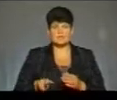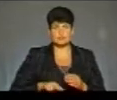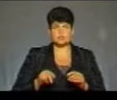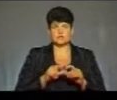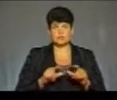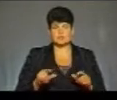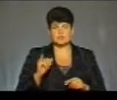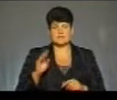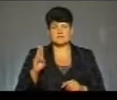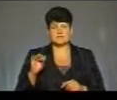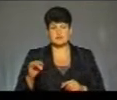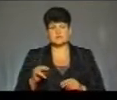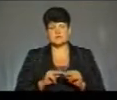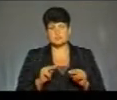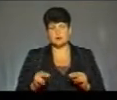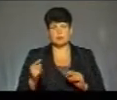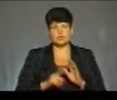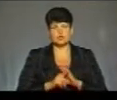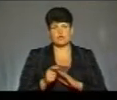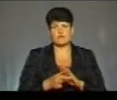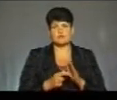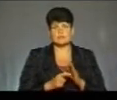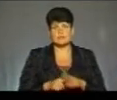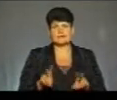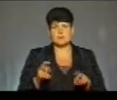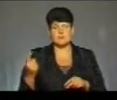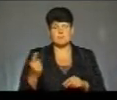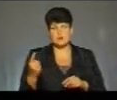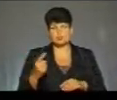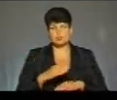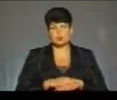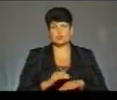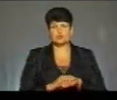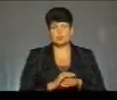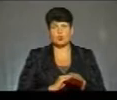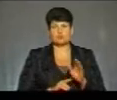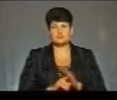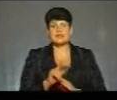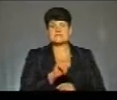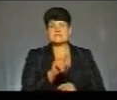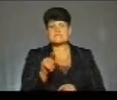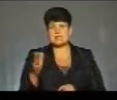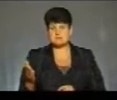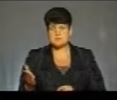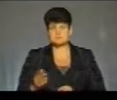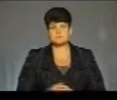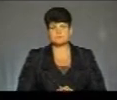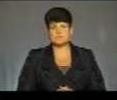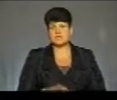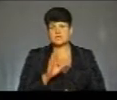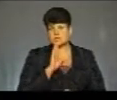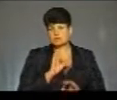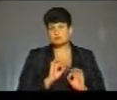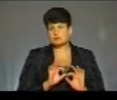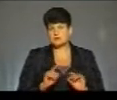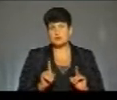Ірина Швець, також вона учителька початкових класів. Тема першого року «Добро починається з тебе». Жінка розповіла,